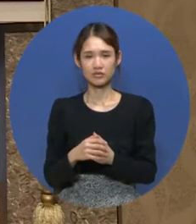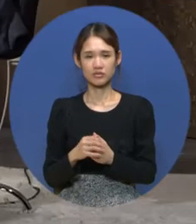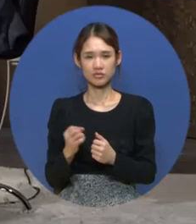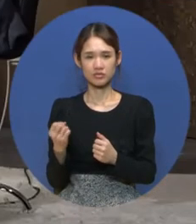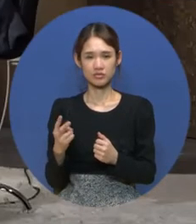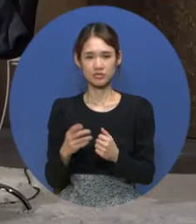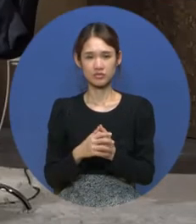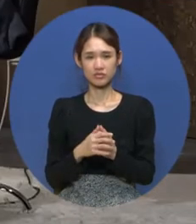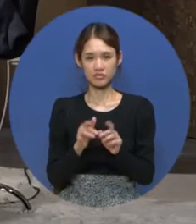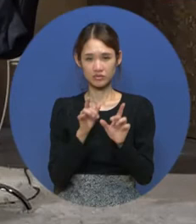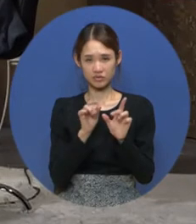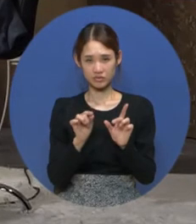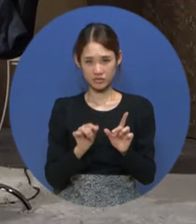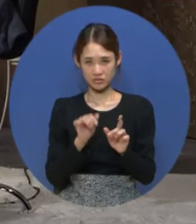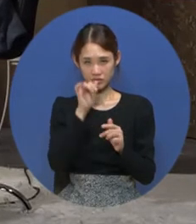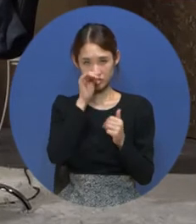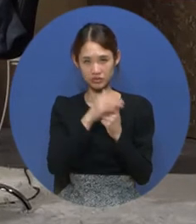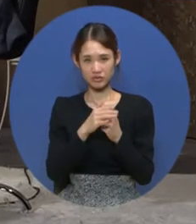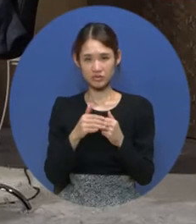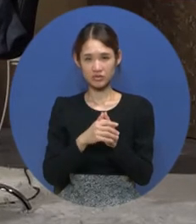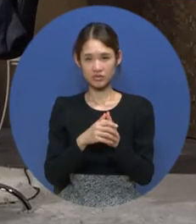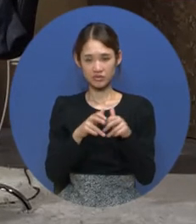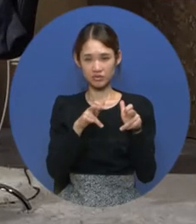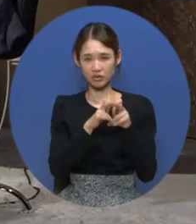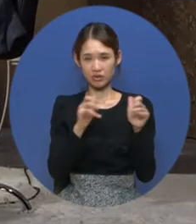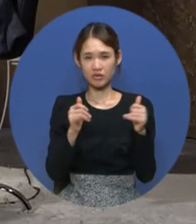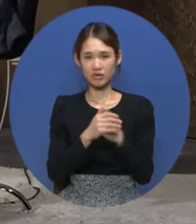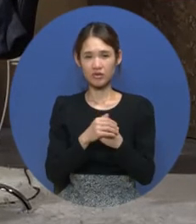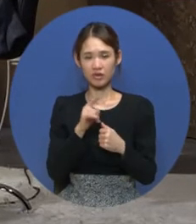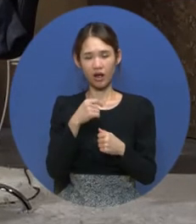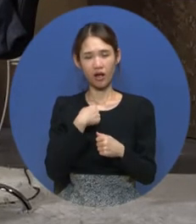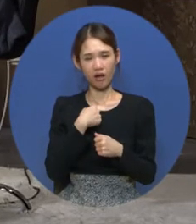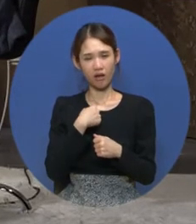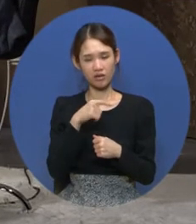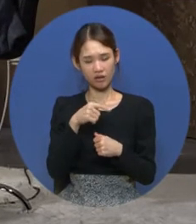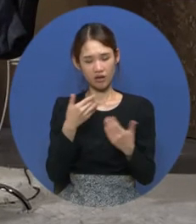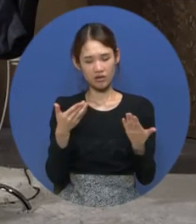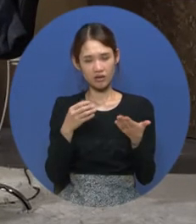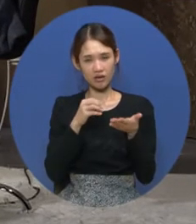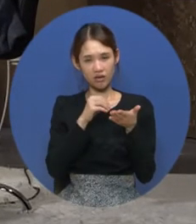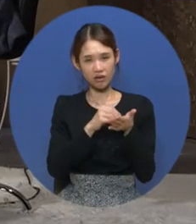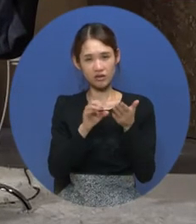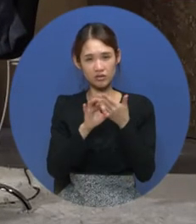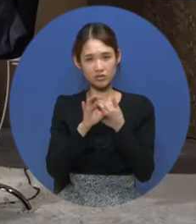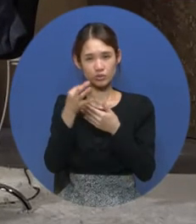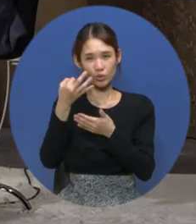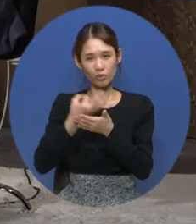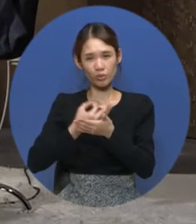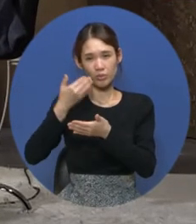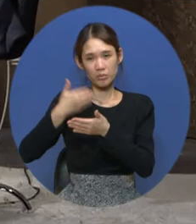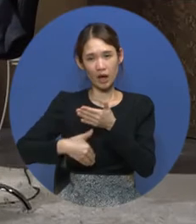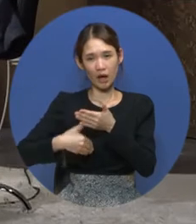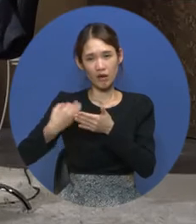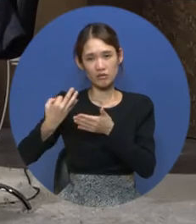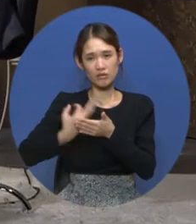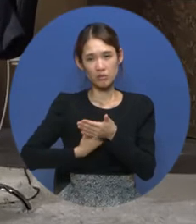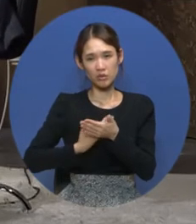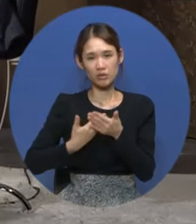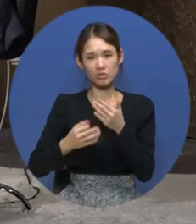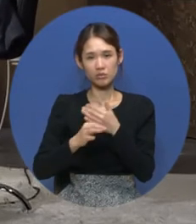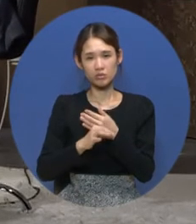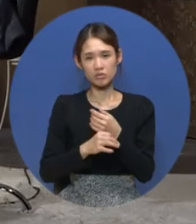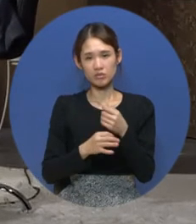그런 부분들이 있다 보니까 장애인 분들이 아 이걸 내가 일을 했을 때 삭감이 되면 오히려